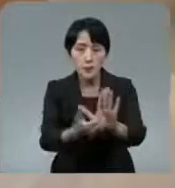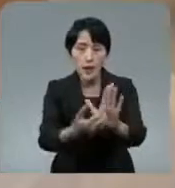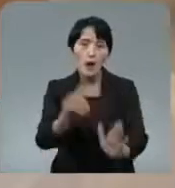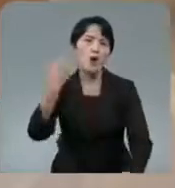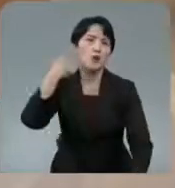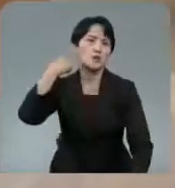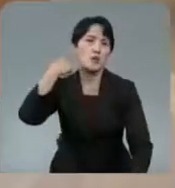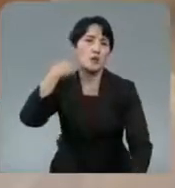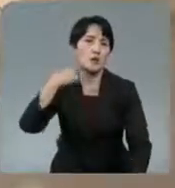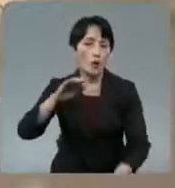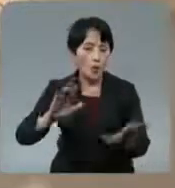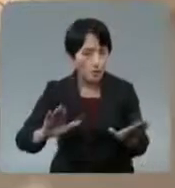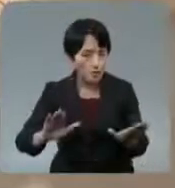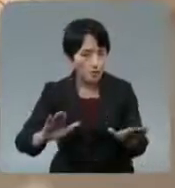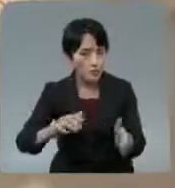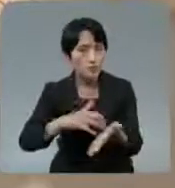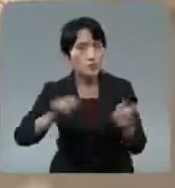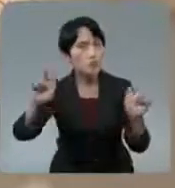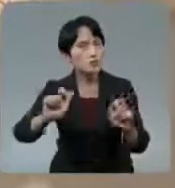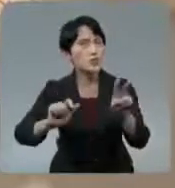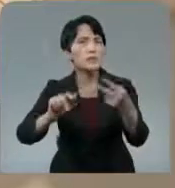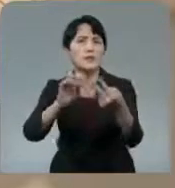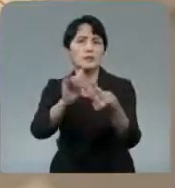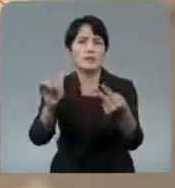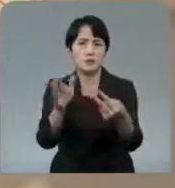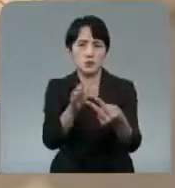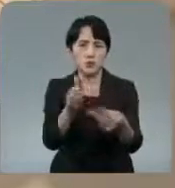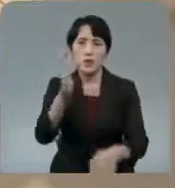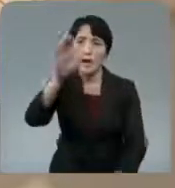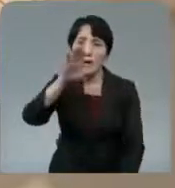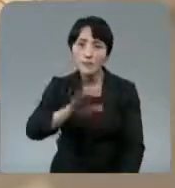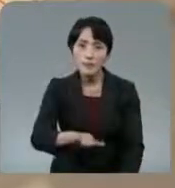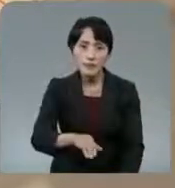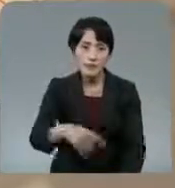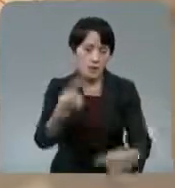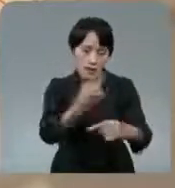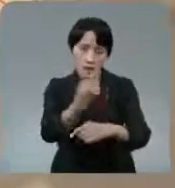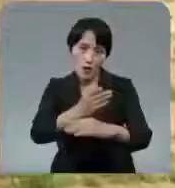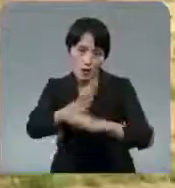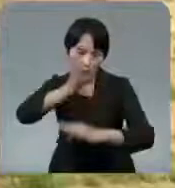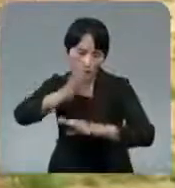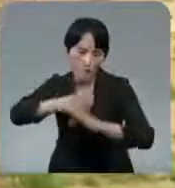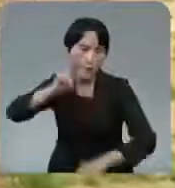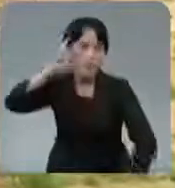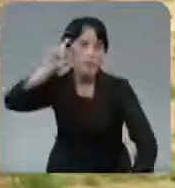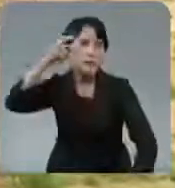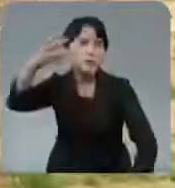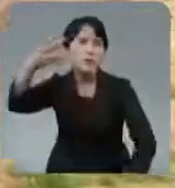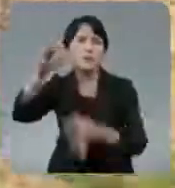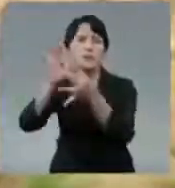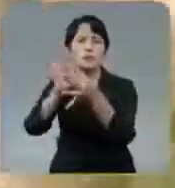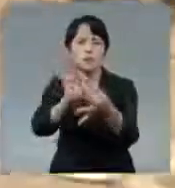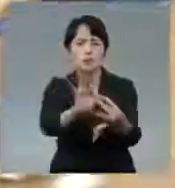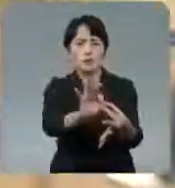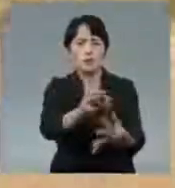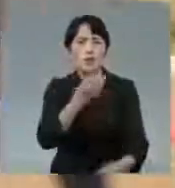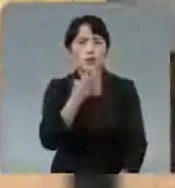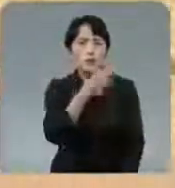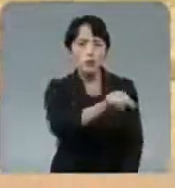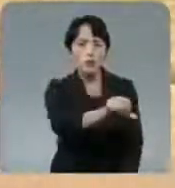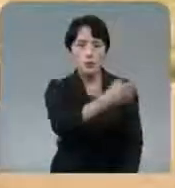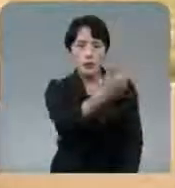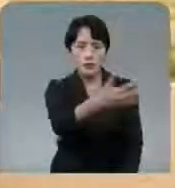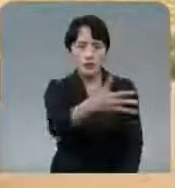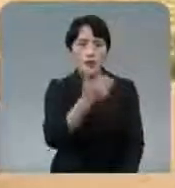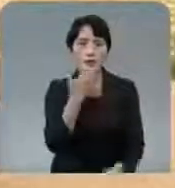1896 случаев зарегистрировано их на сутки раньше тем не менее органы здравоохранения полагают что четвертая волна